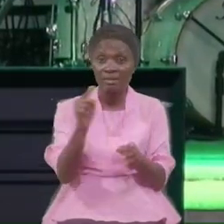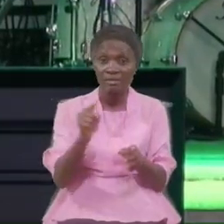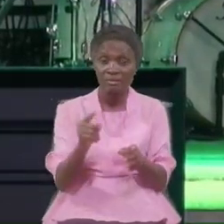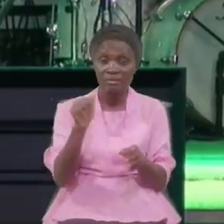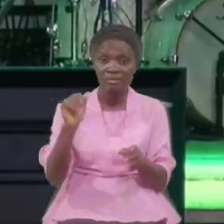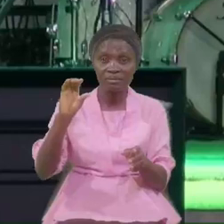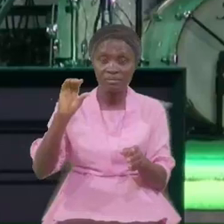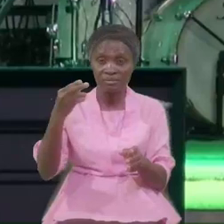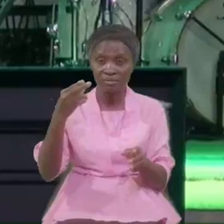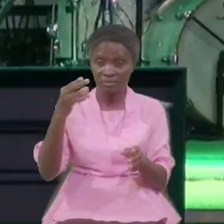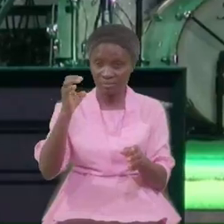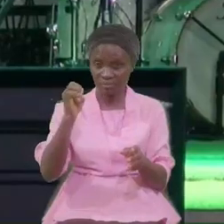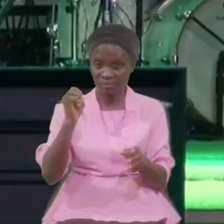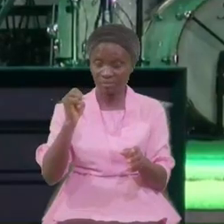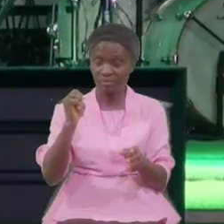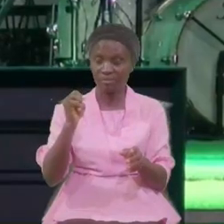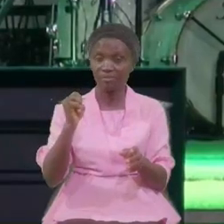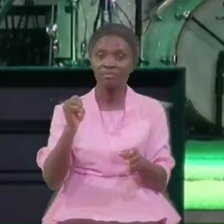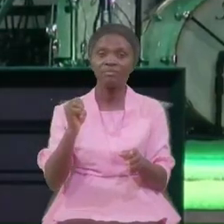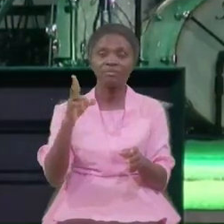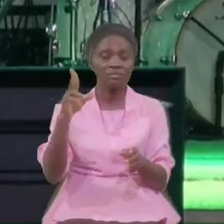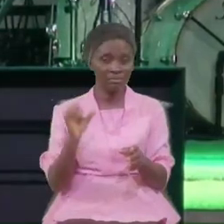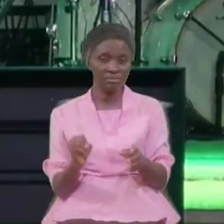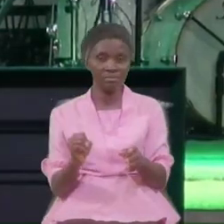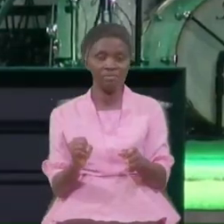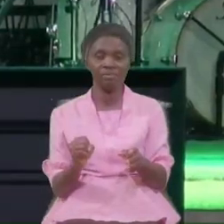En l'instar de Zachée que nous lisons ici,